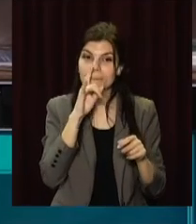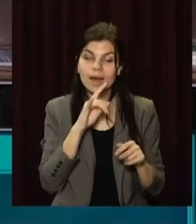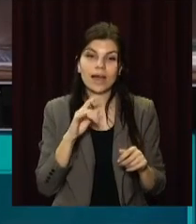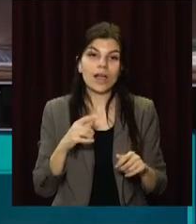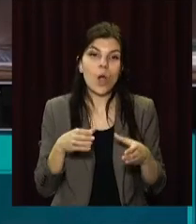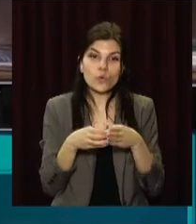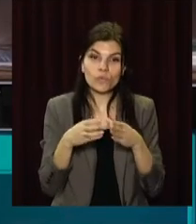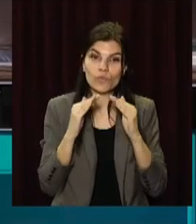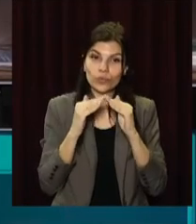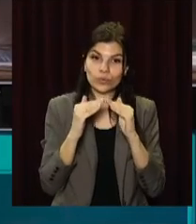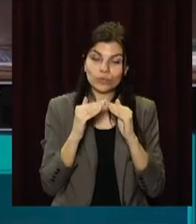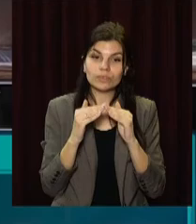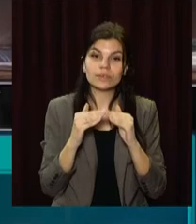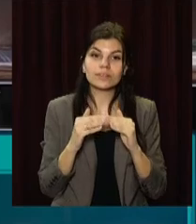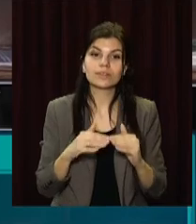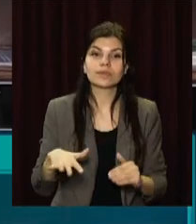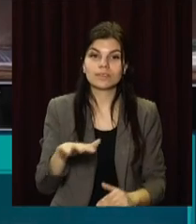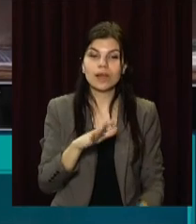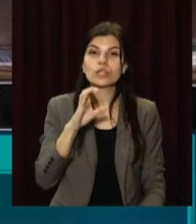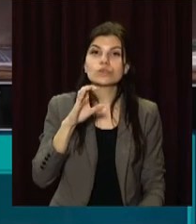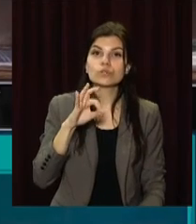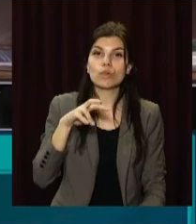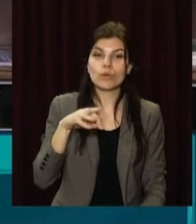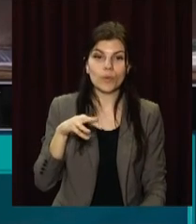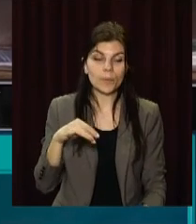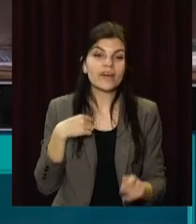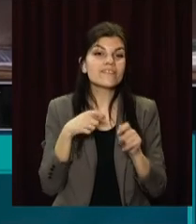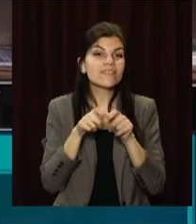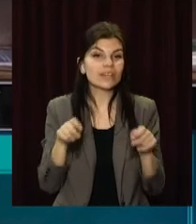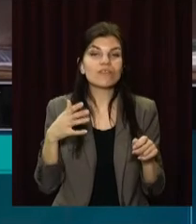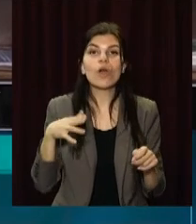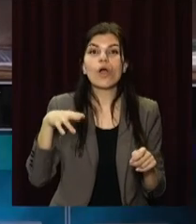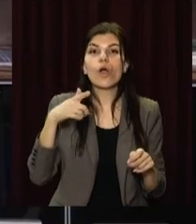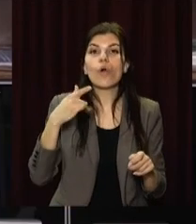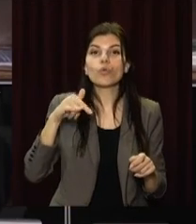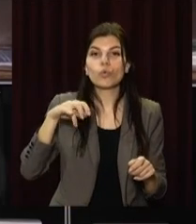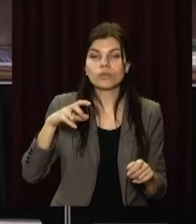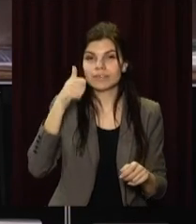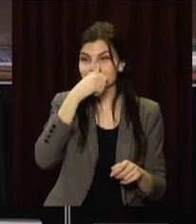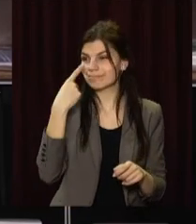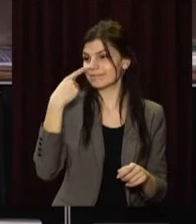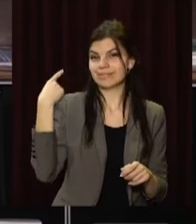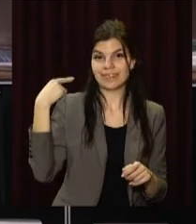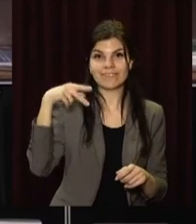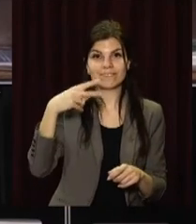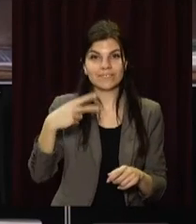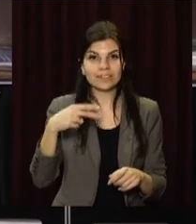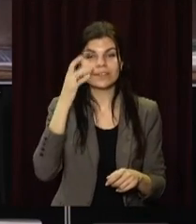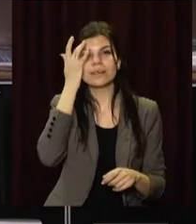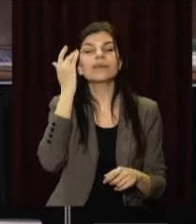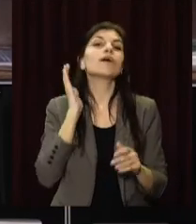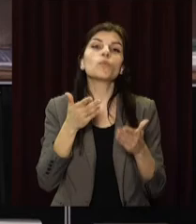будинок у населеному пункті Солони. Ми його відкрили у грудні 2020 року. І наразі